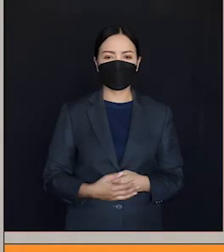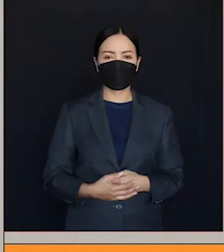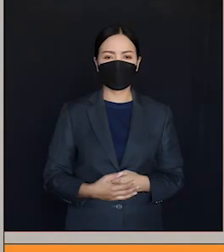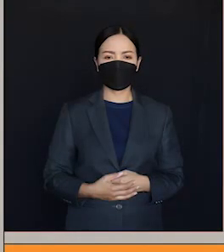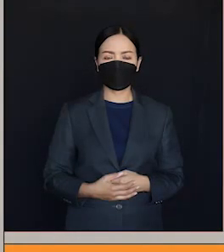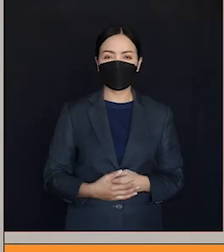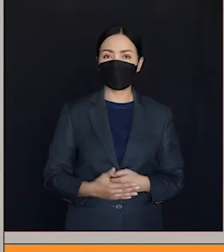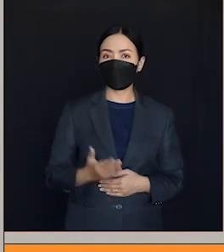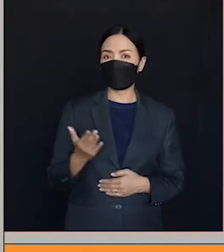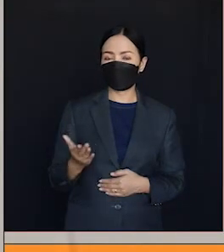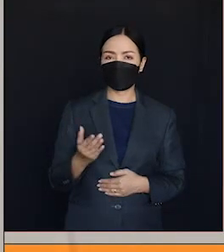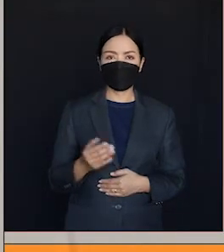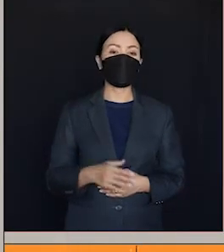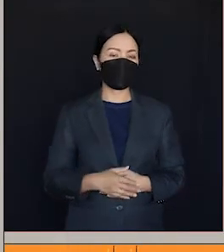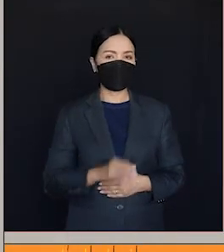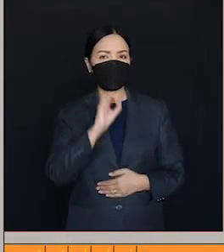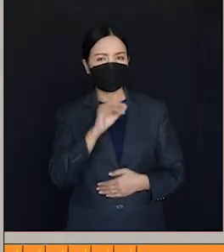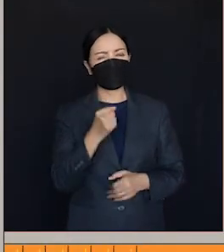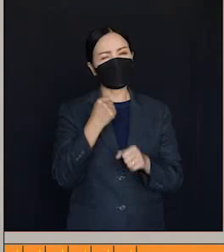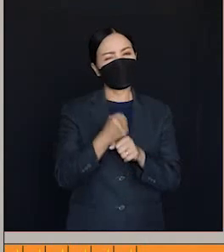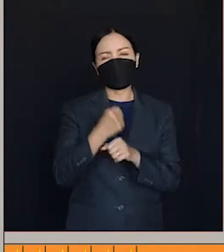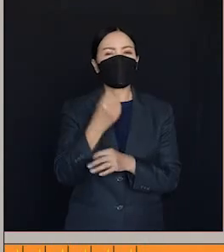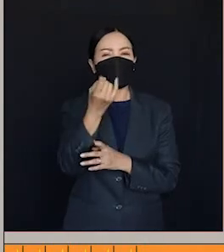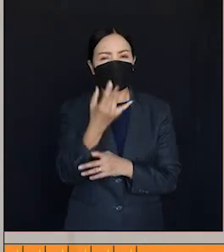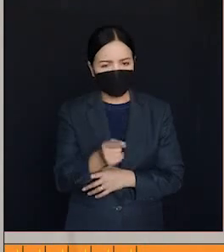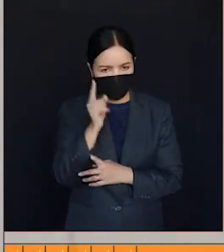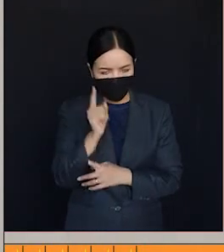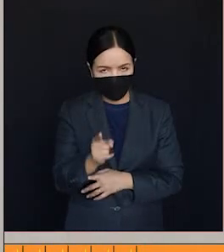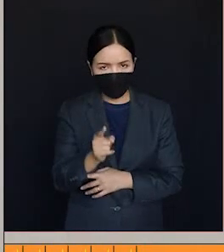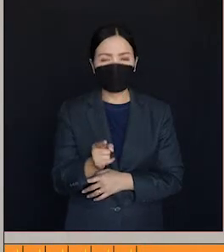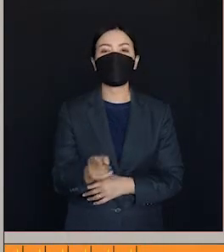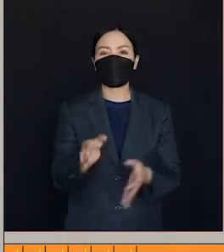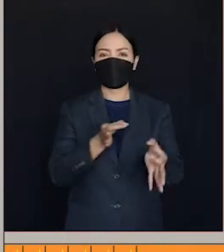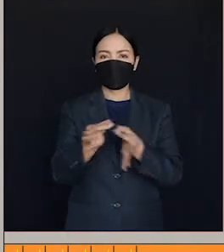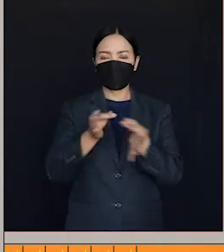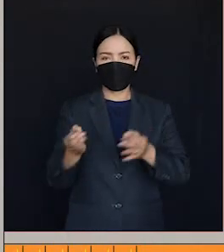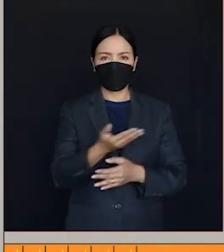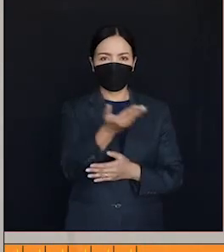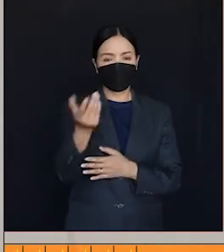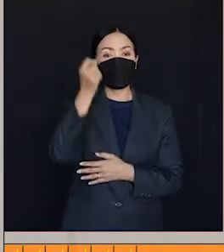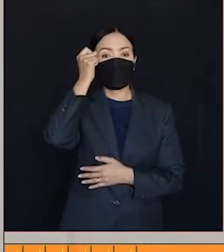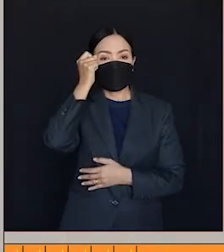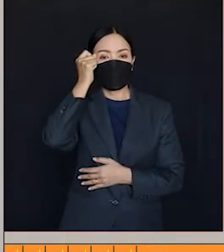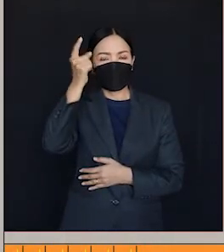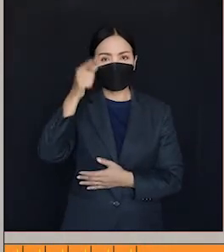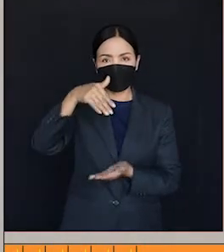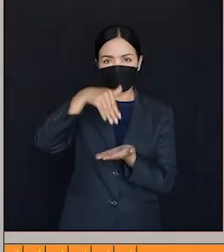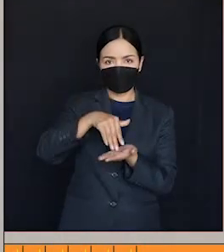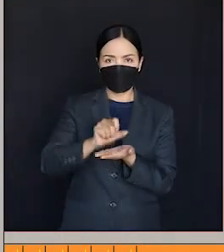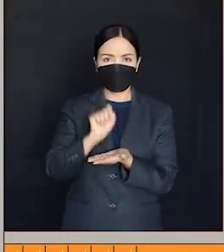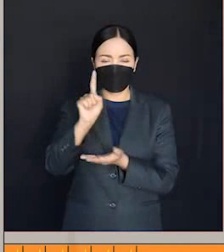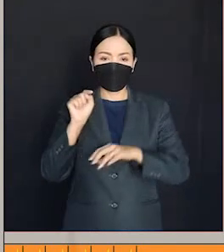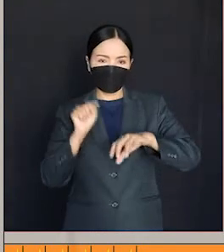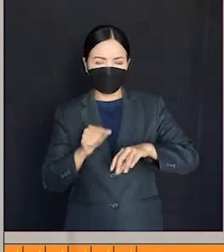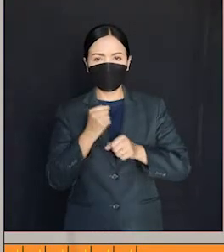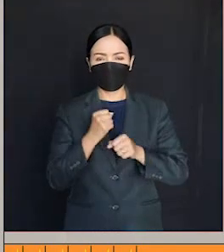เมื่อสักครู่นี้อาจารย์บอกว่าเวลาที่เราจะทำอะไรก็ตามเนี่ยเราจะต้องสร้างความเข้าใจแล้วก็ทางสูตรเองเนี่ยเราก็มีเรื่องของ